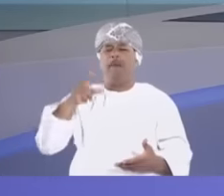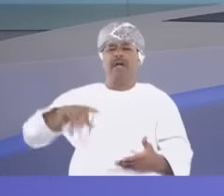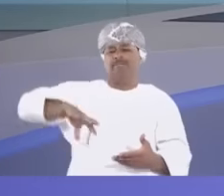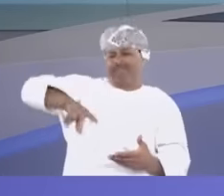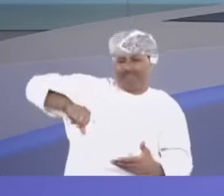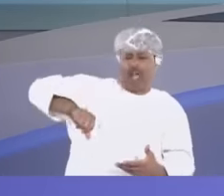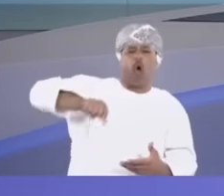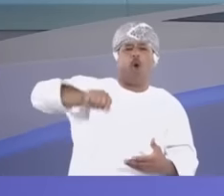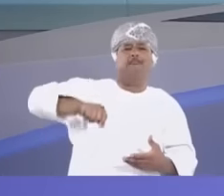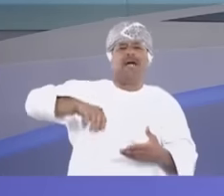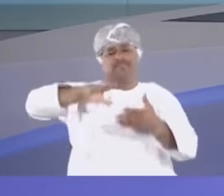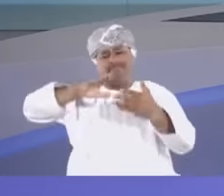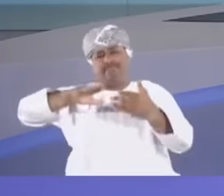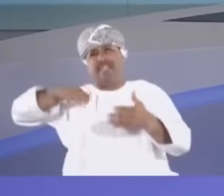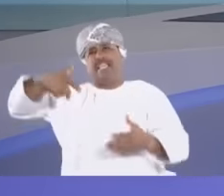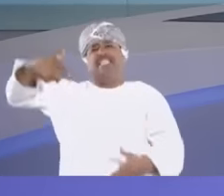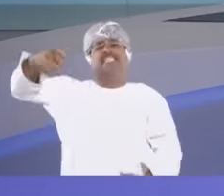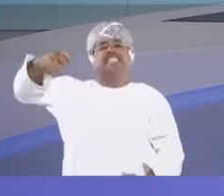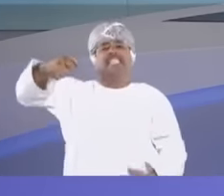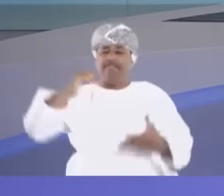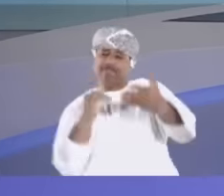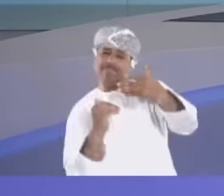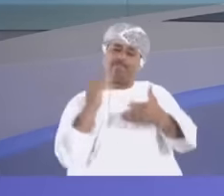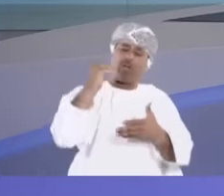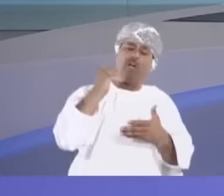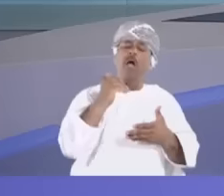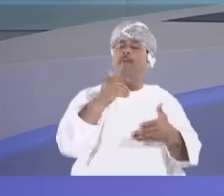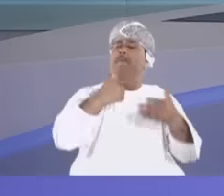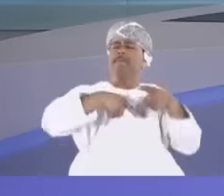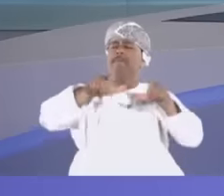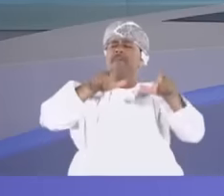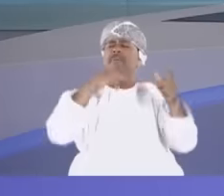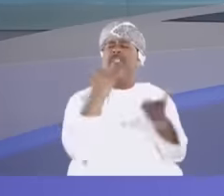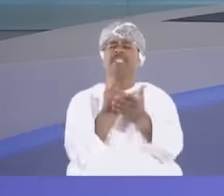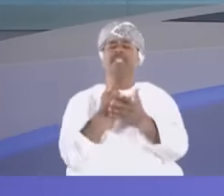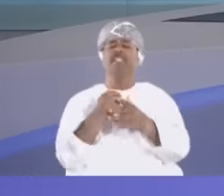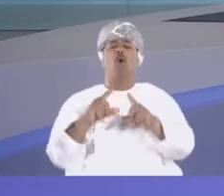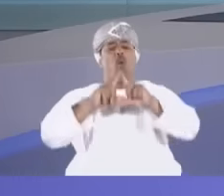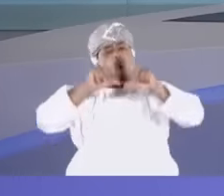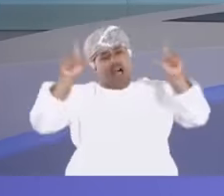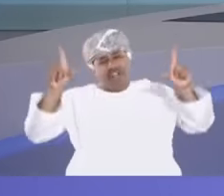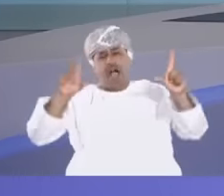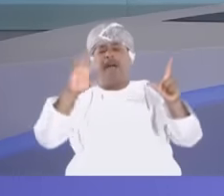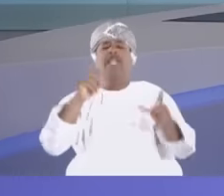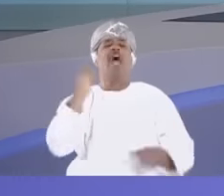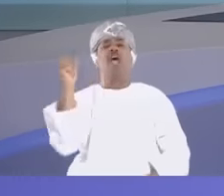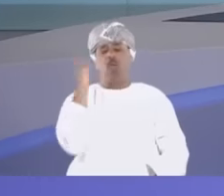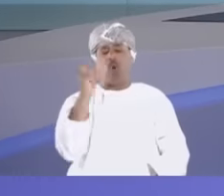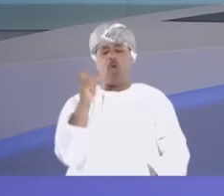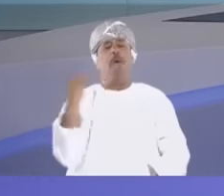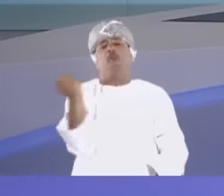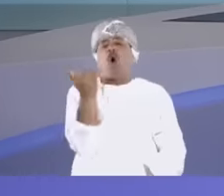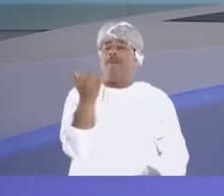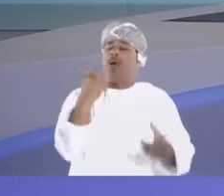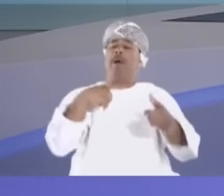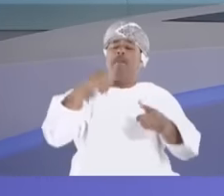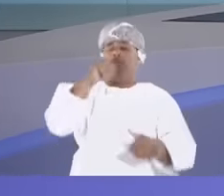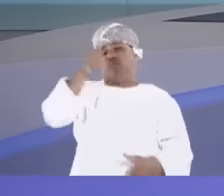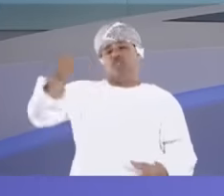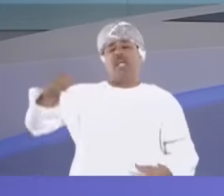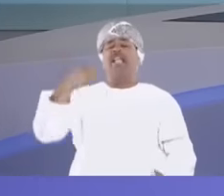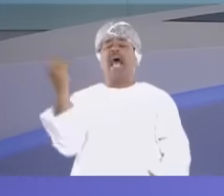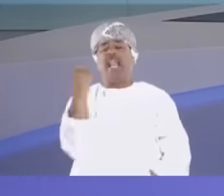المرتبة 60. المؤشر الذي تصدره منظمة الشفافية الدولية يعد من أهم المؤشرات العالمية التي